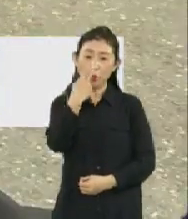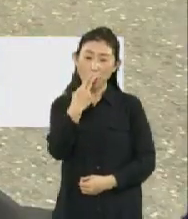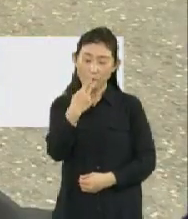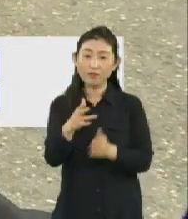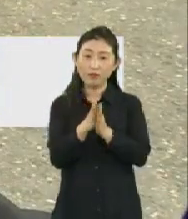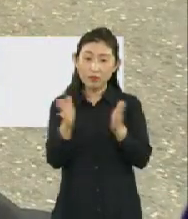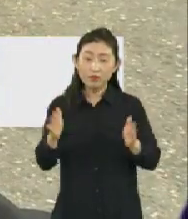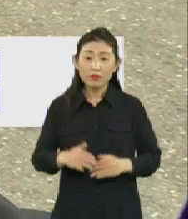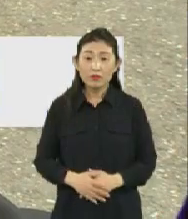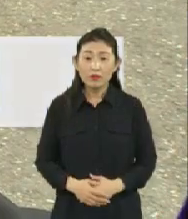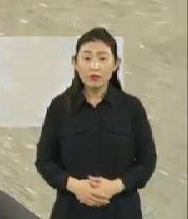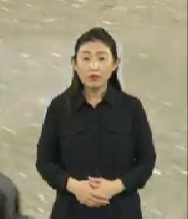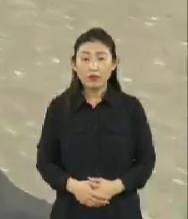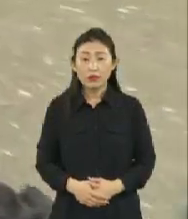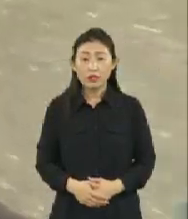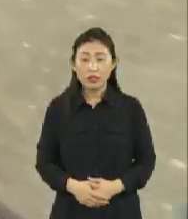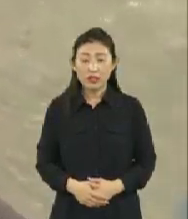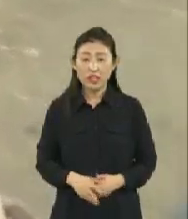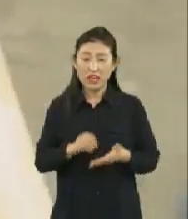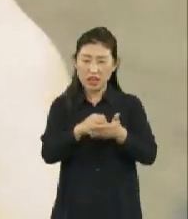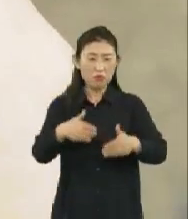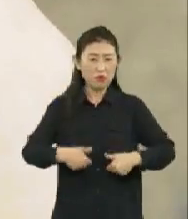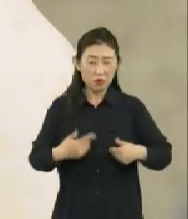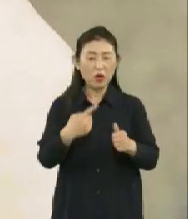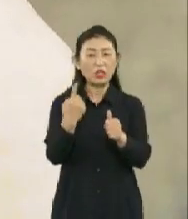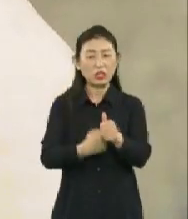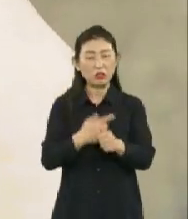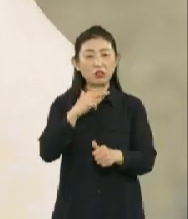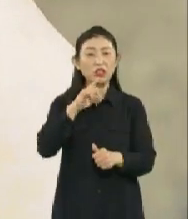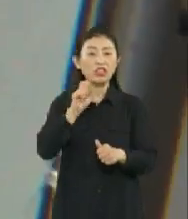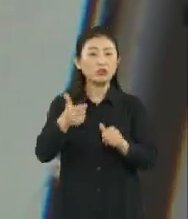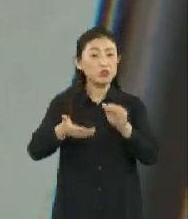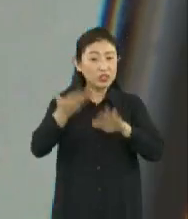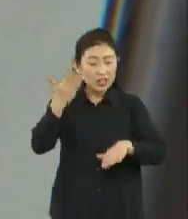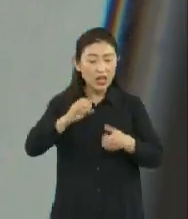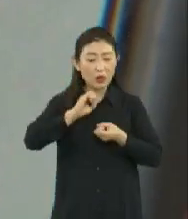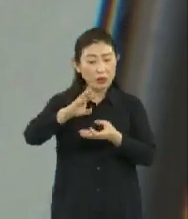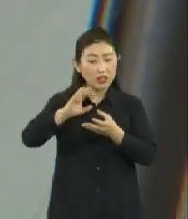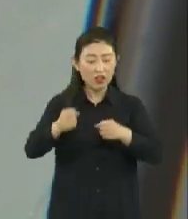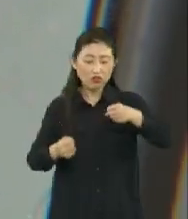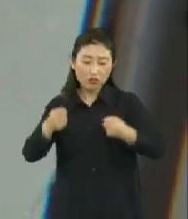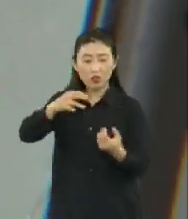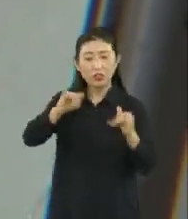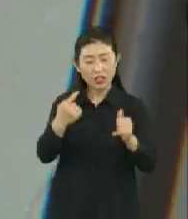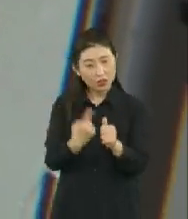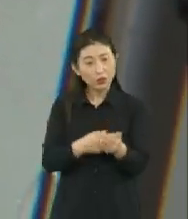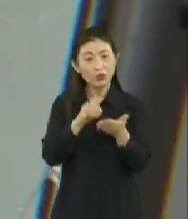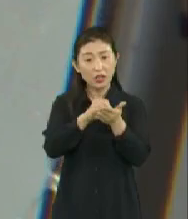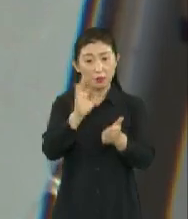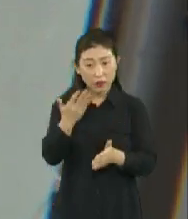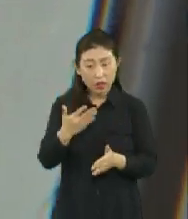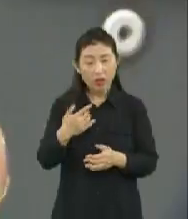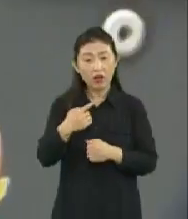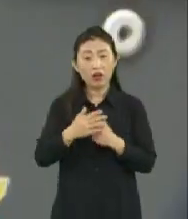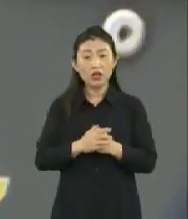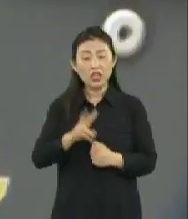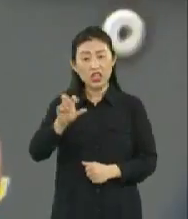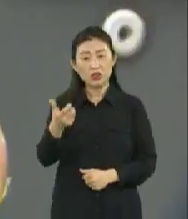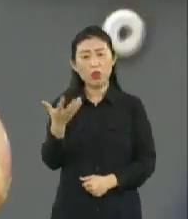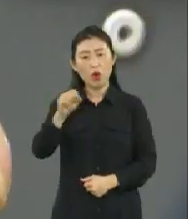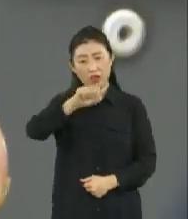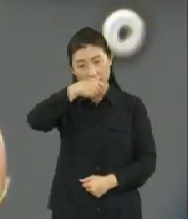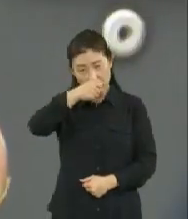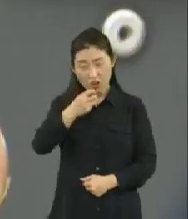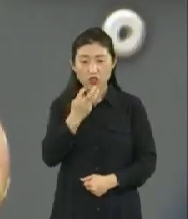안심상해보험을 도입했습니다. 별도 가입할 필요 없이 만 16세 이상 배달기사면 자동 가입되는데 한 해 보험료 25억